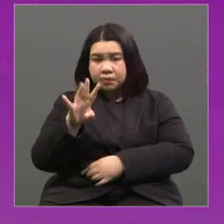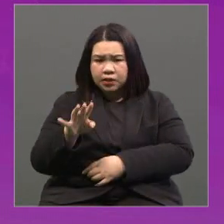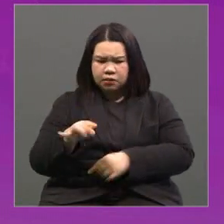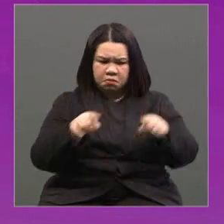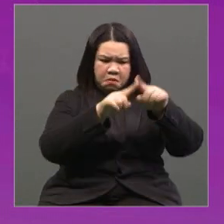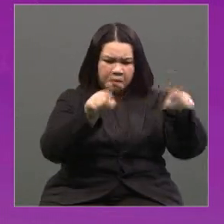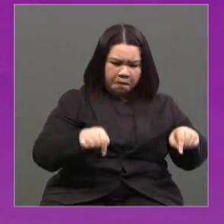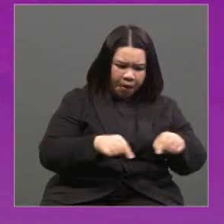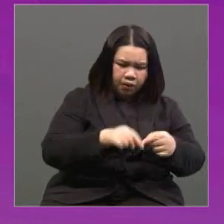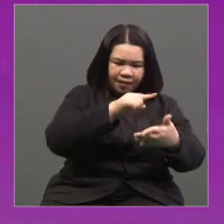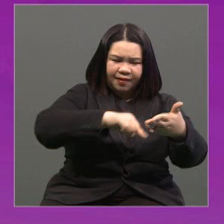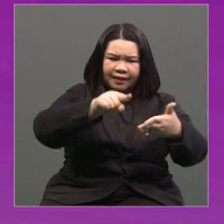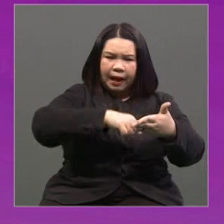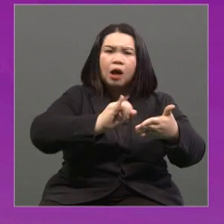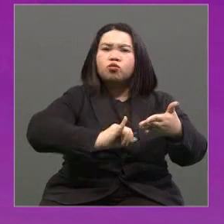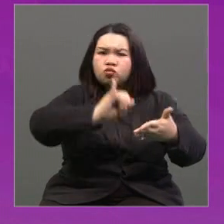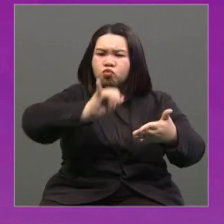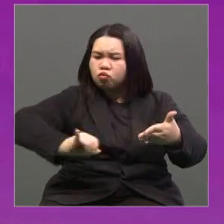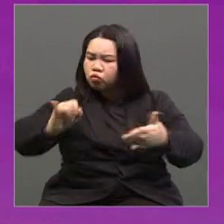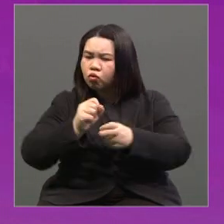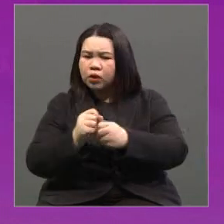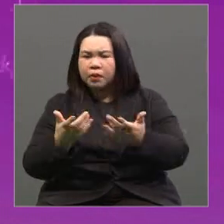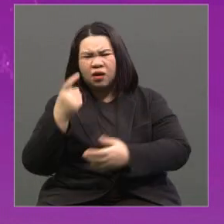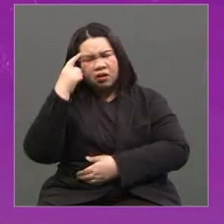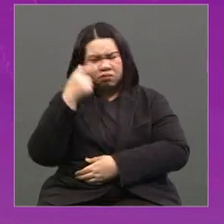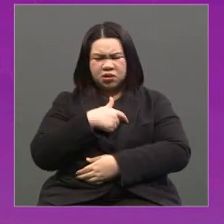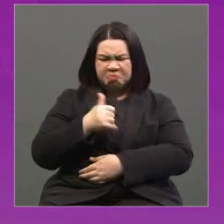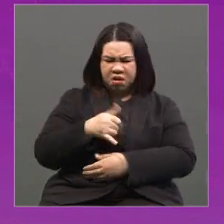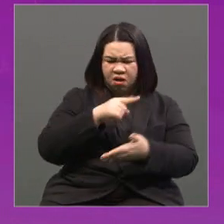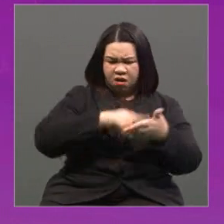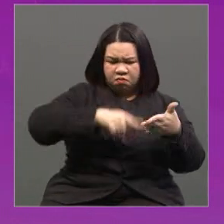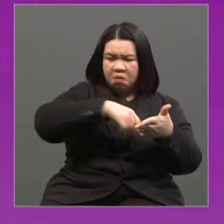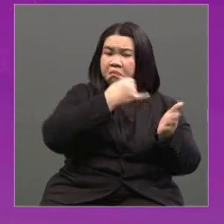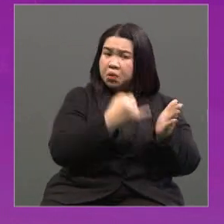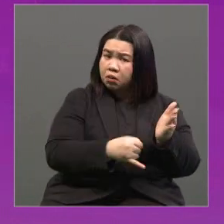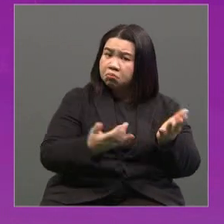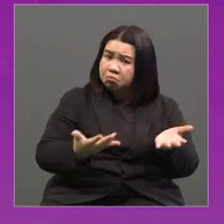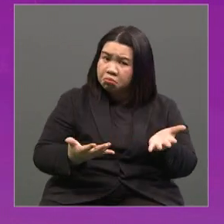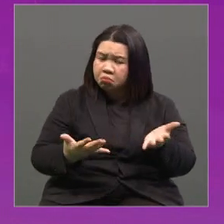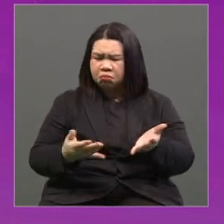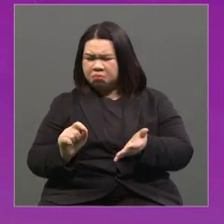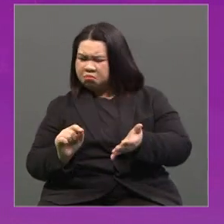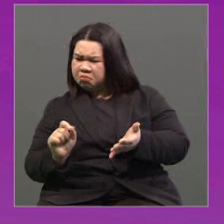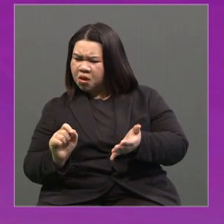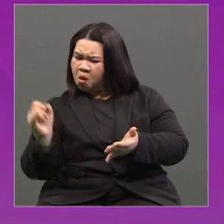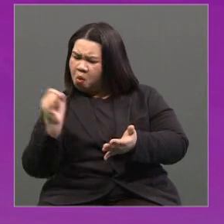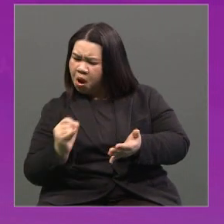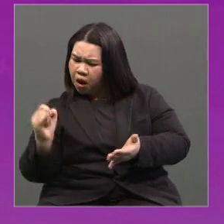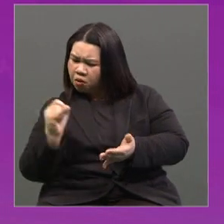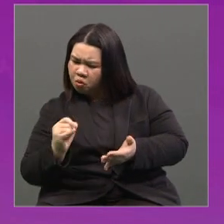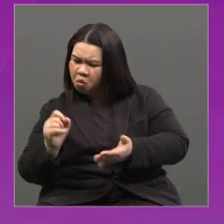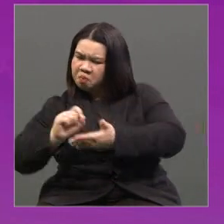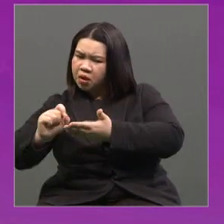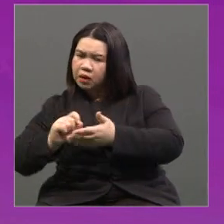กันได้อย่างถูกต้องด้วยนะคะหลายคนก็มีความเป็นห่วงในเรื่องนี้ว่าเดี๋ยวจะไปกาผิดเบอร์หรือเปล่าหรือว่าจะเอาไปวาดรูปไปเขียนอะไร